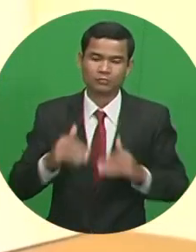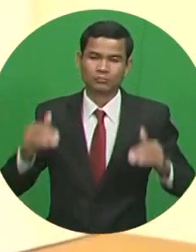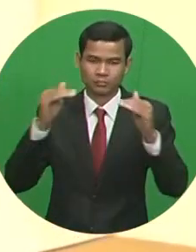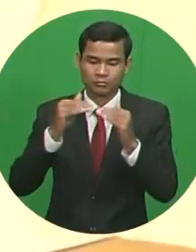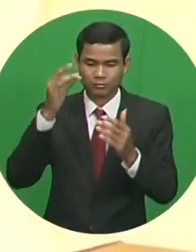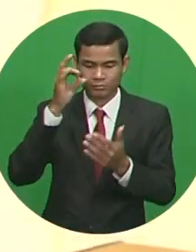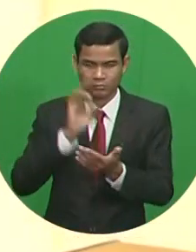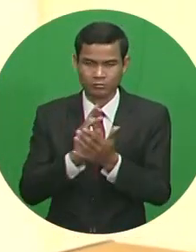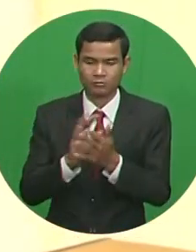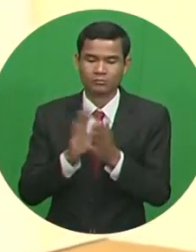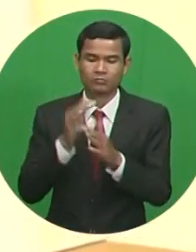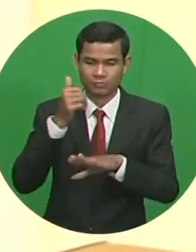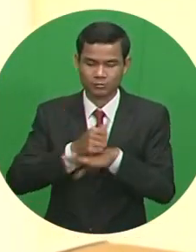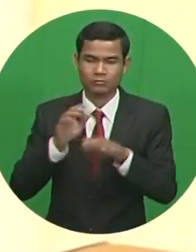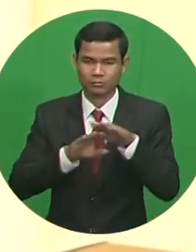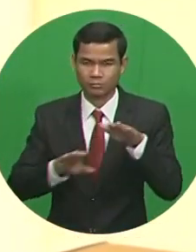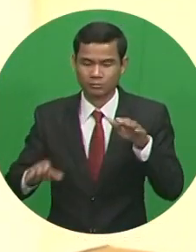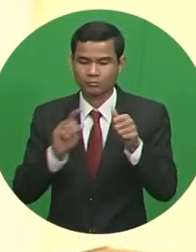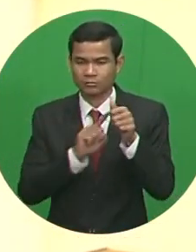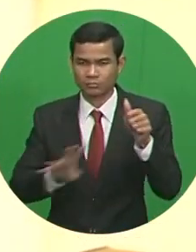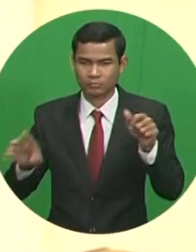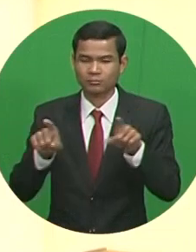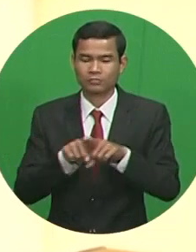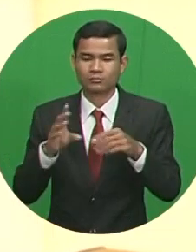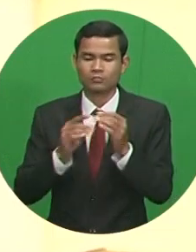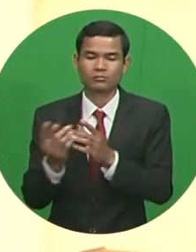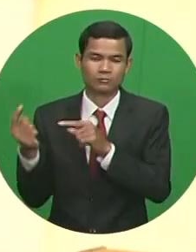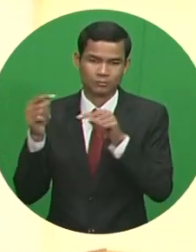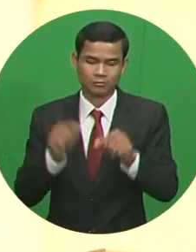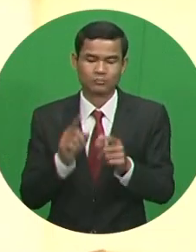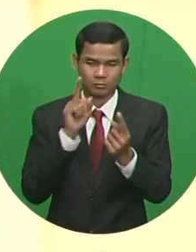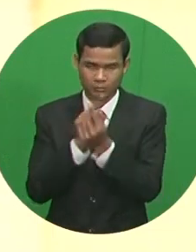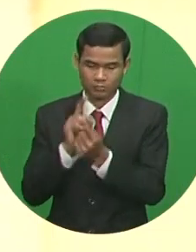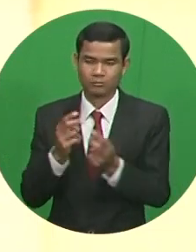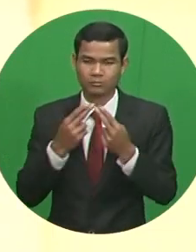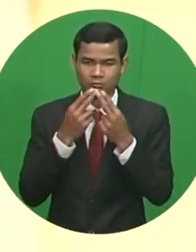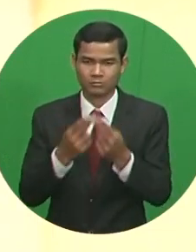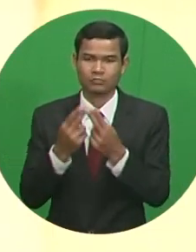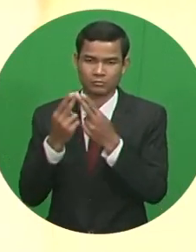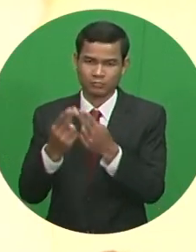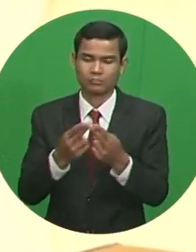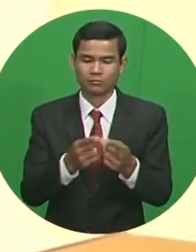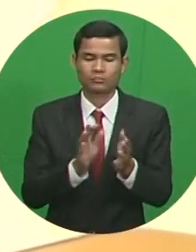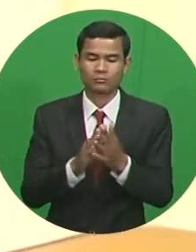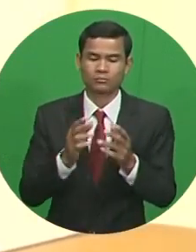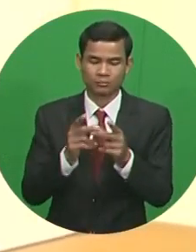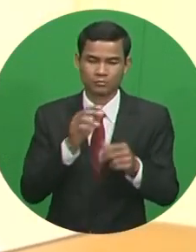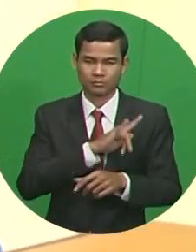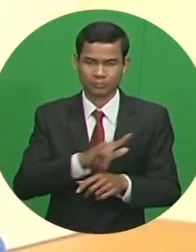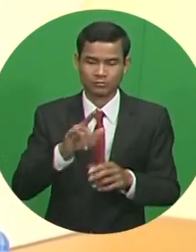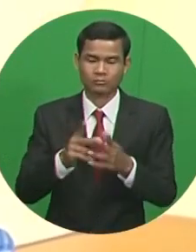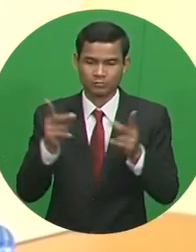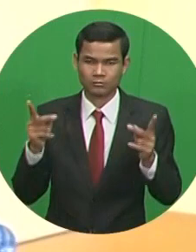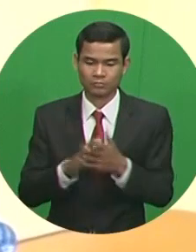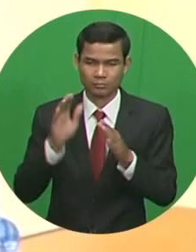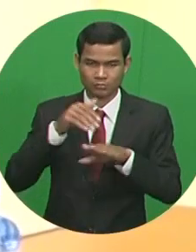មទាំងថ្នាក់ដឹកនាំក្រោមអាវាតក្រសួងបានចុះមកសួរសុខទុក្ខនិងនាំយកអំណោយមកប្រគល់ដល់បញ្ជាការប្រធានប